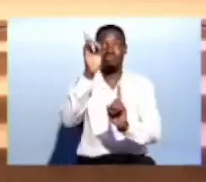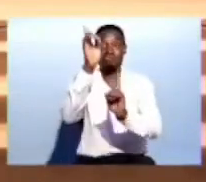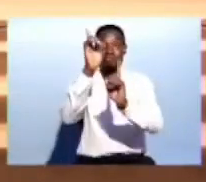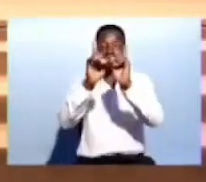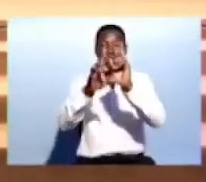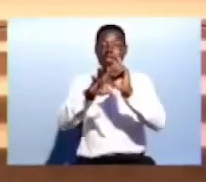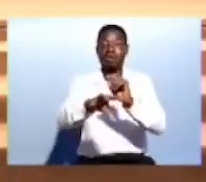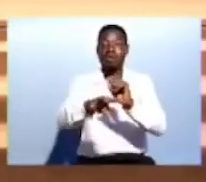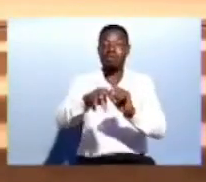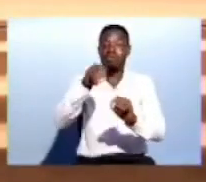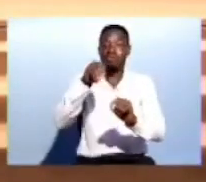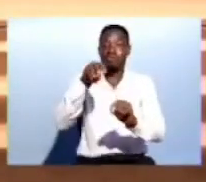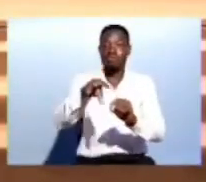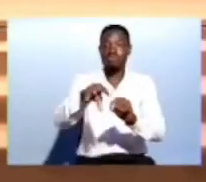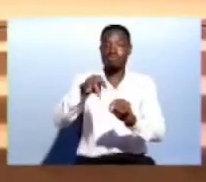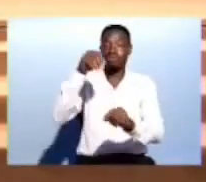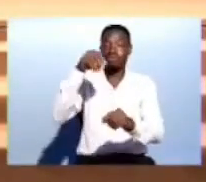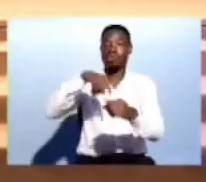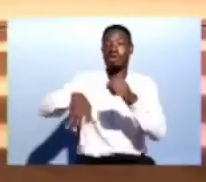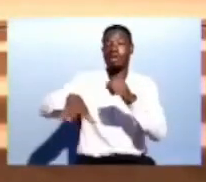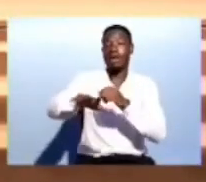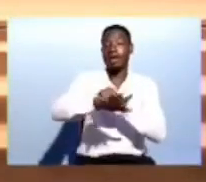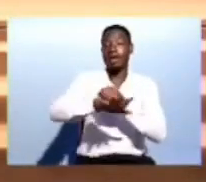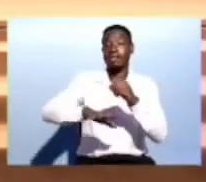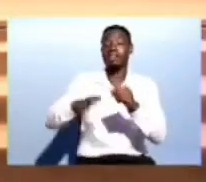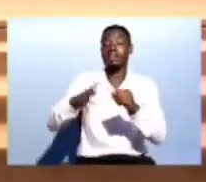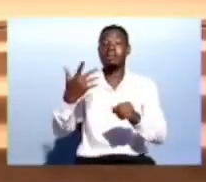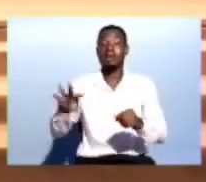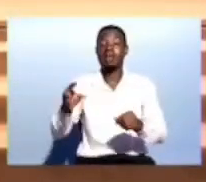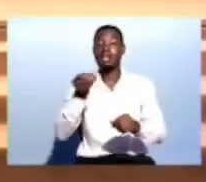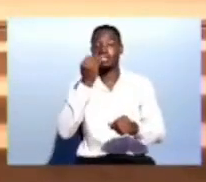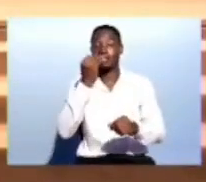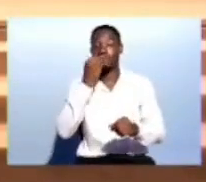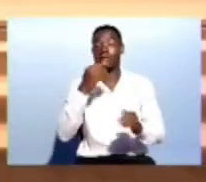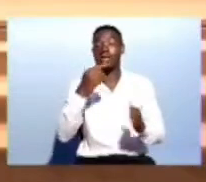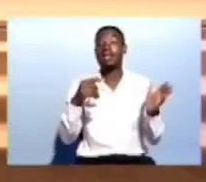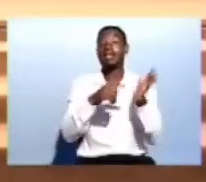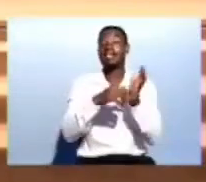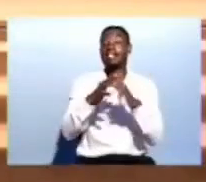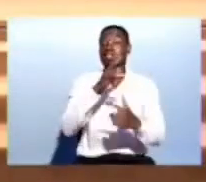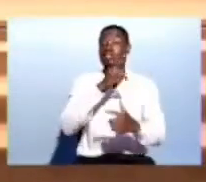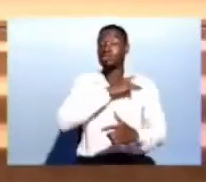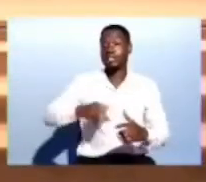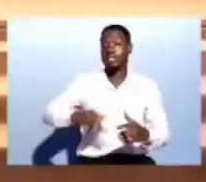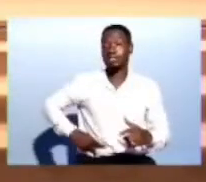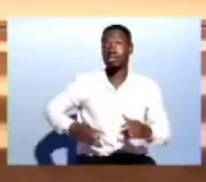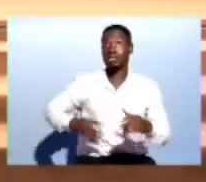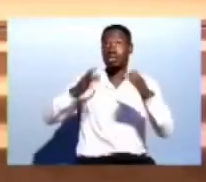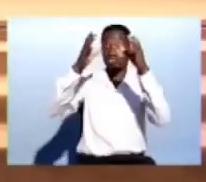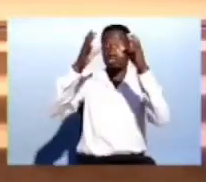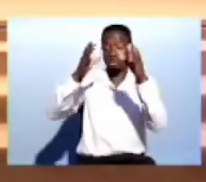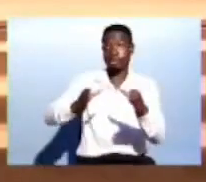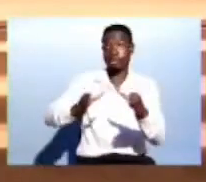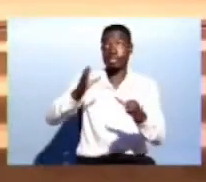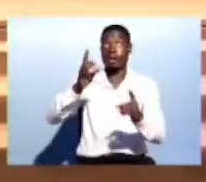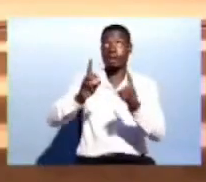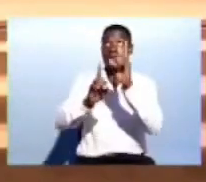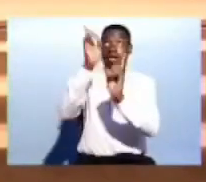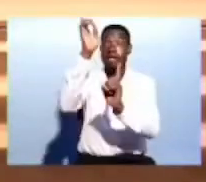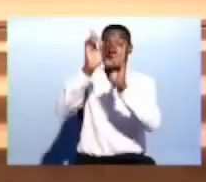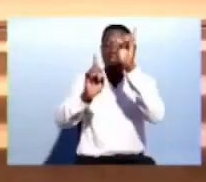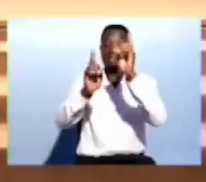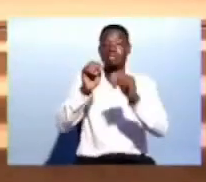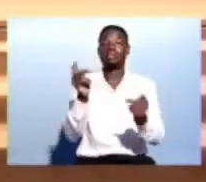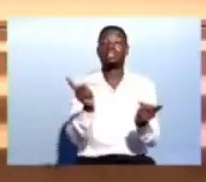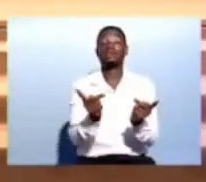ardhi, maji na chakula ni Yesu Kristo. Lakini basi lile shina la kwenye mti, huyo ni baba.